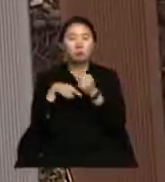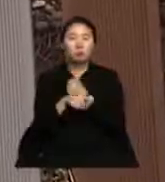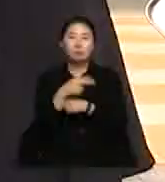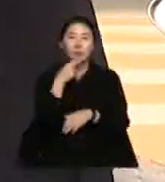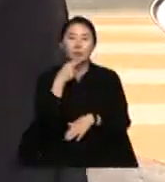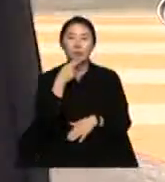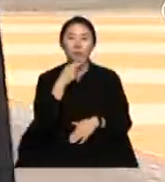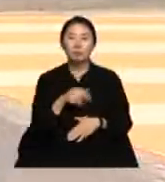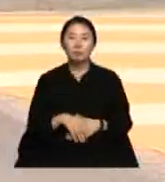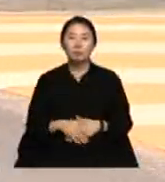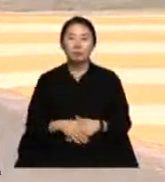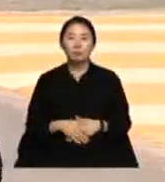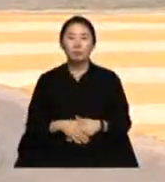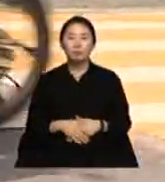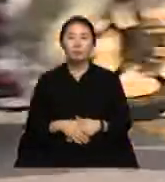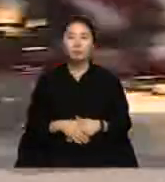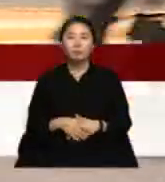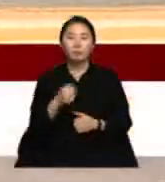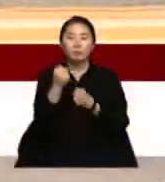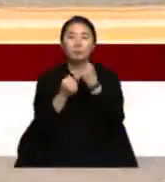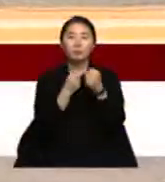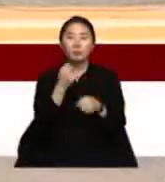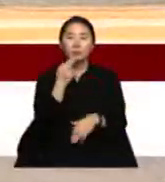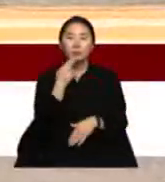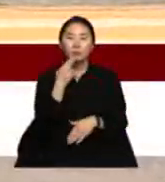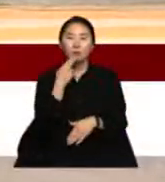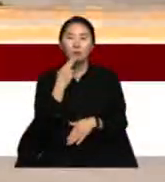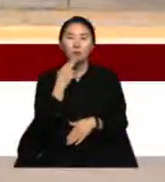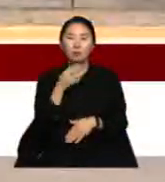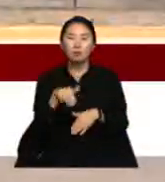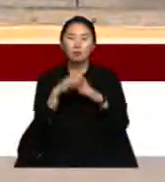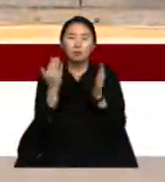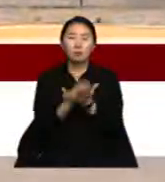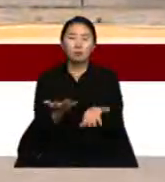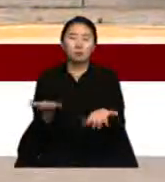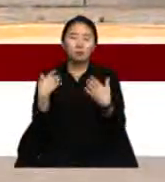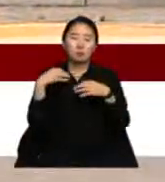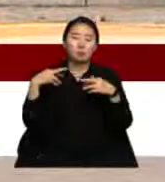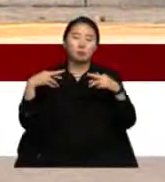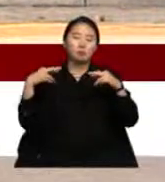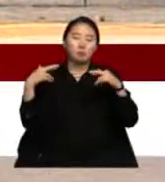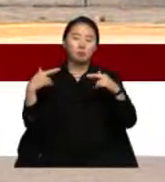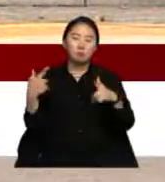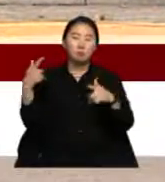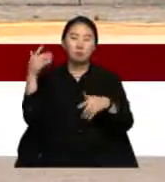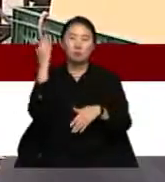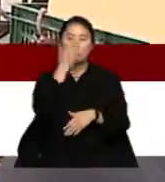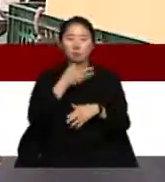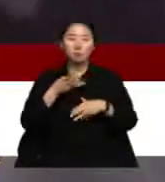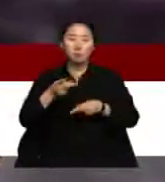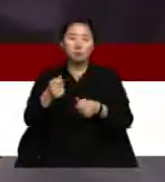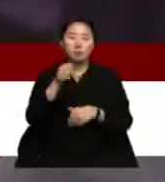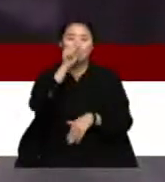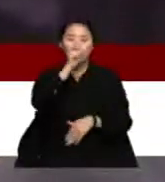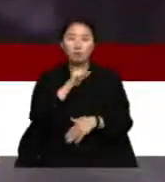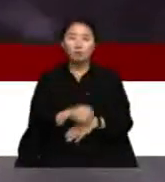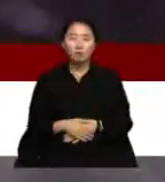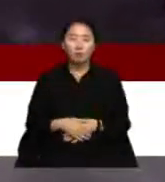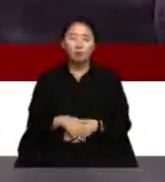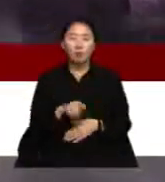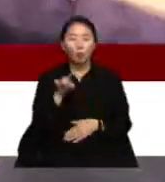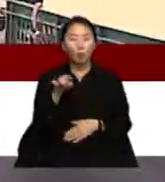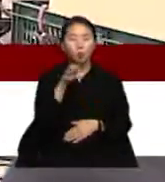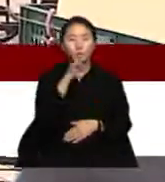보입니다. 자전거도 없었고 그거 딱 뜯었으면 좋겠는데 그냥 깨끗하잖아, 초 있고. 이거는 내가 보기엔